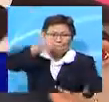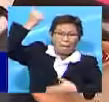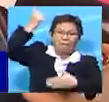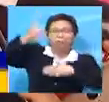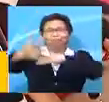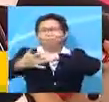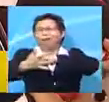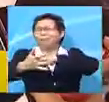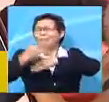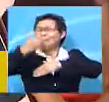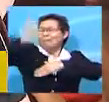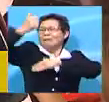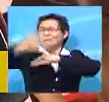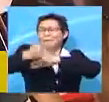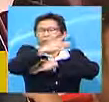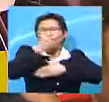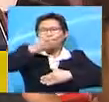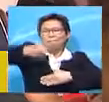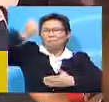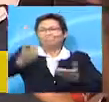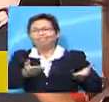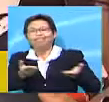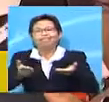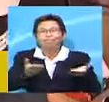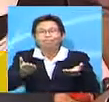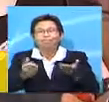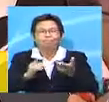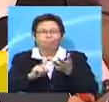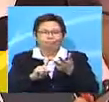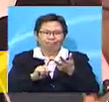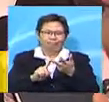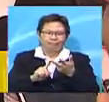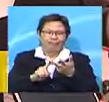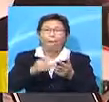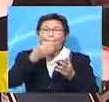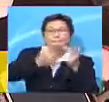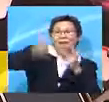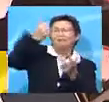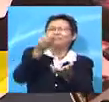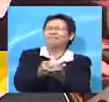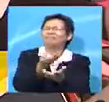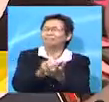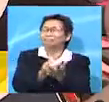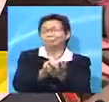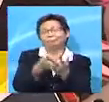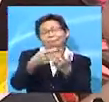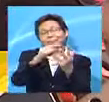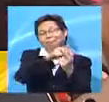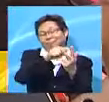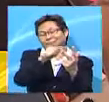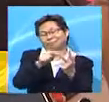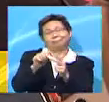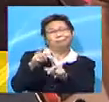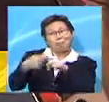technology and best services and best financing. But it is up to the Malaysians